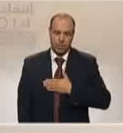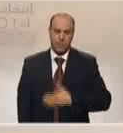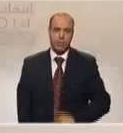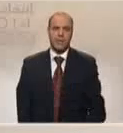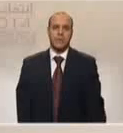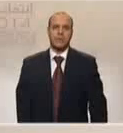الله وبركاته